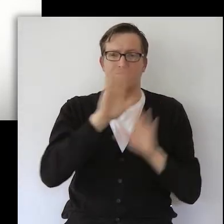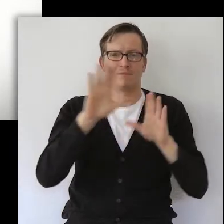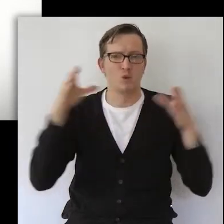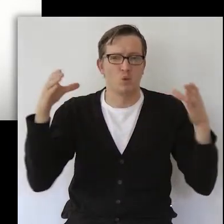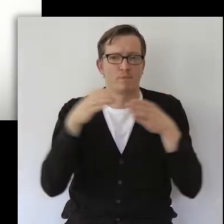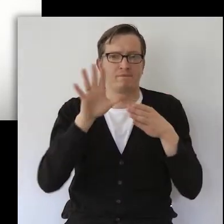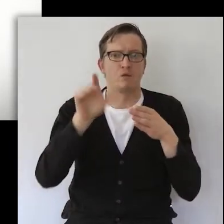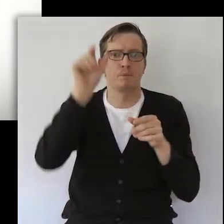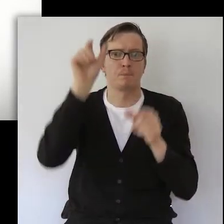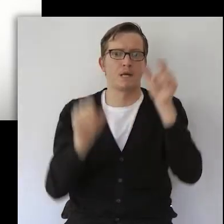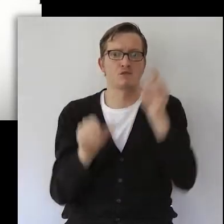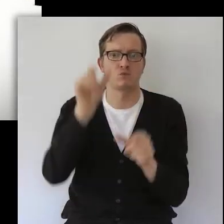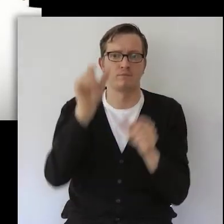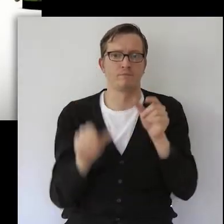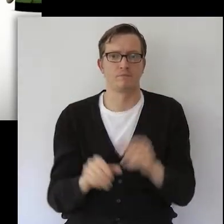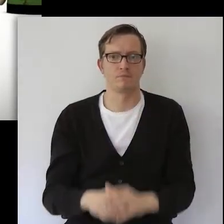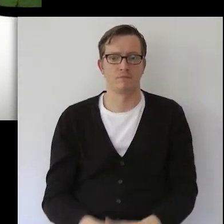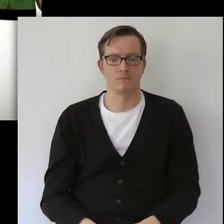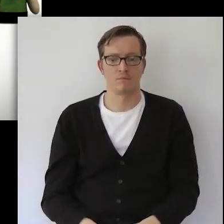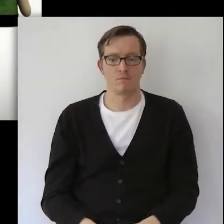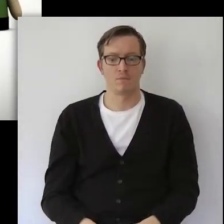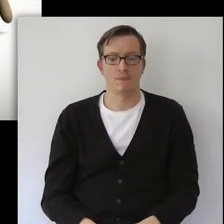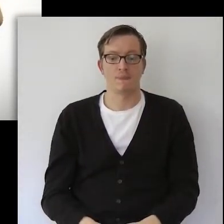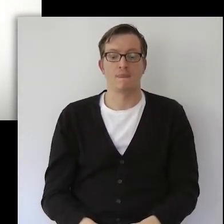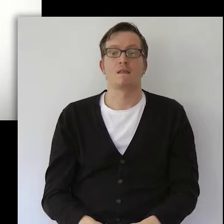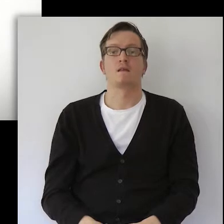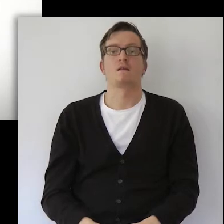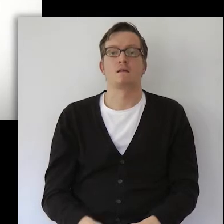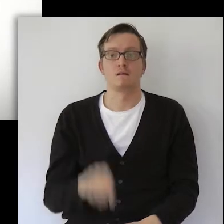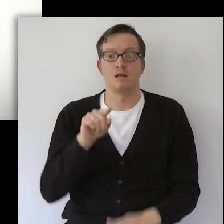eine Partei ist eine Gruppe von Menschen